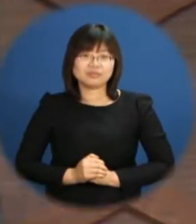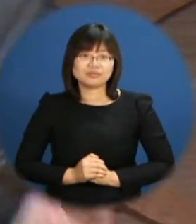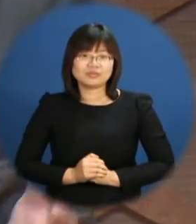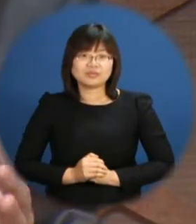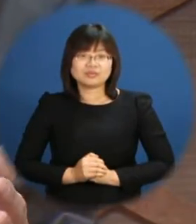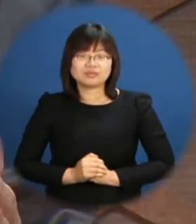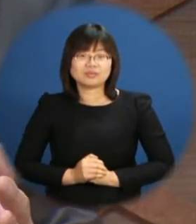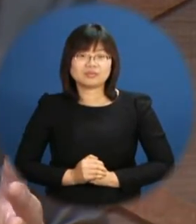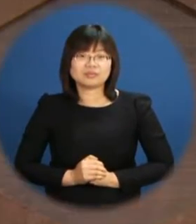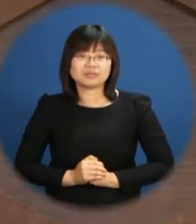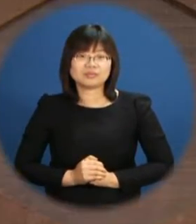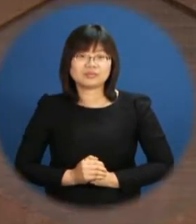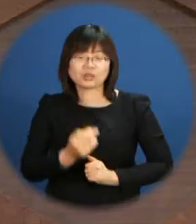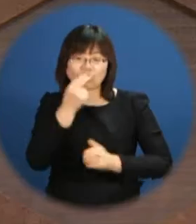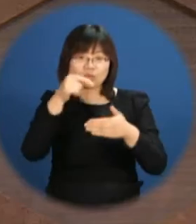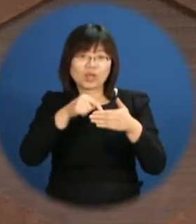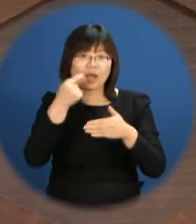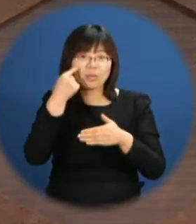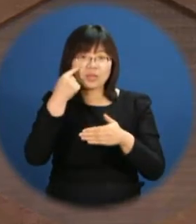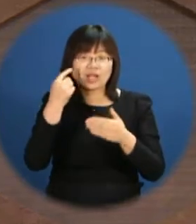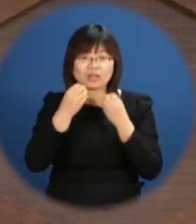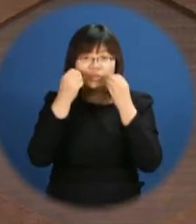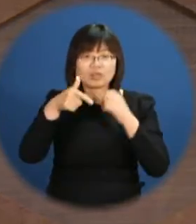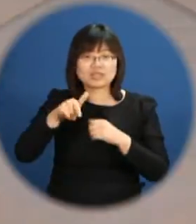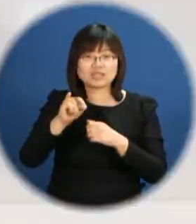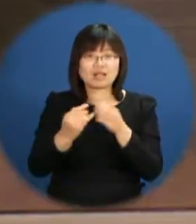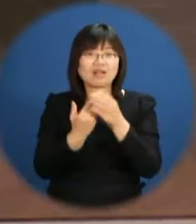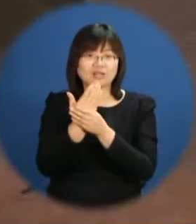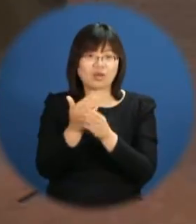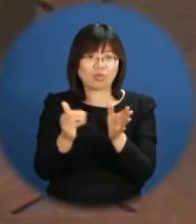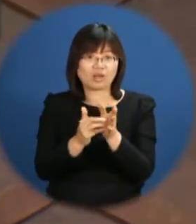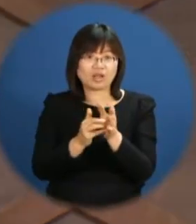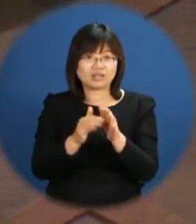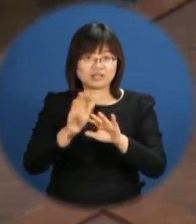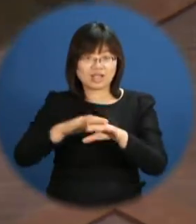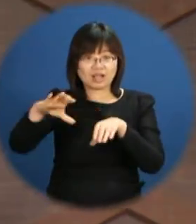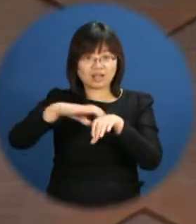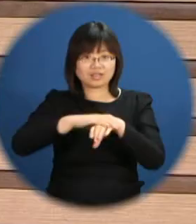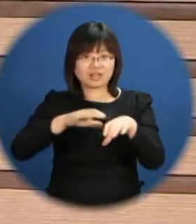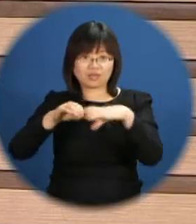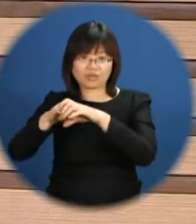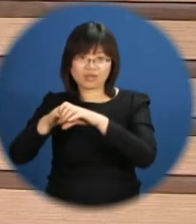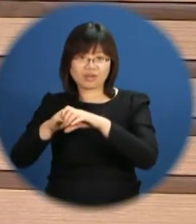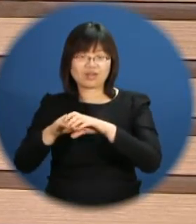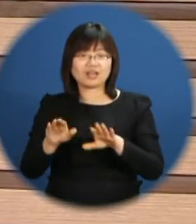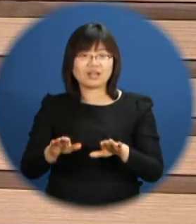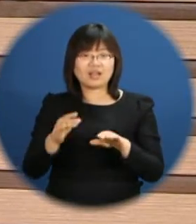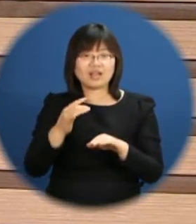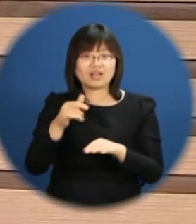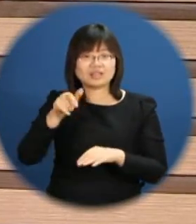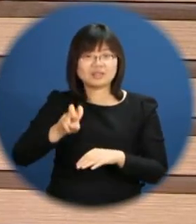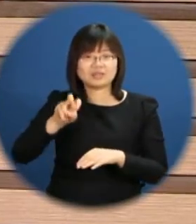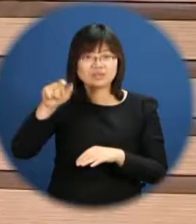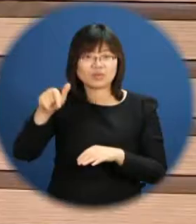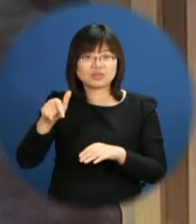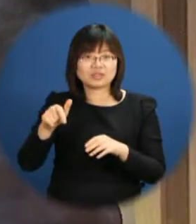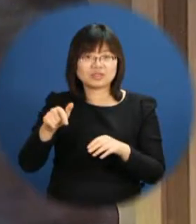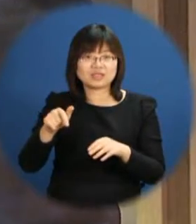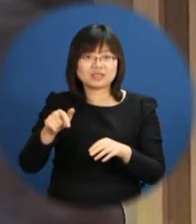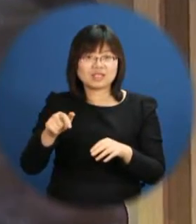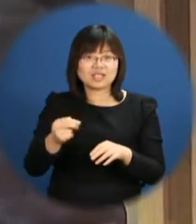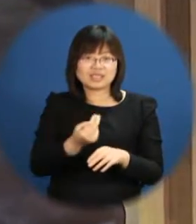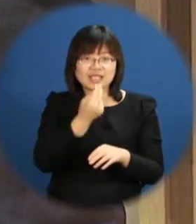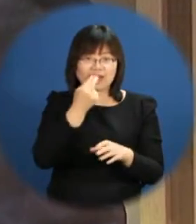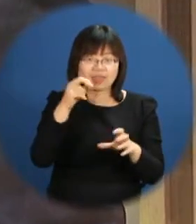공기 속에서 해보자 새로운 기체가 나와 버린 거죠 거기서 귀엽고 금속을 산에 넣는 겁니다